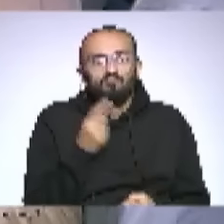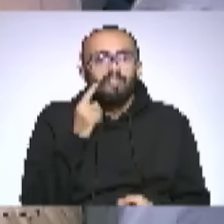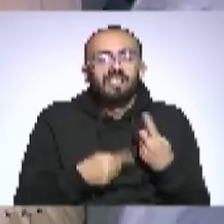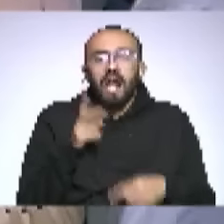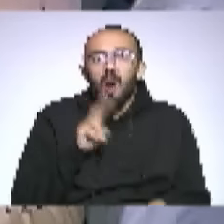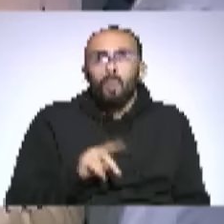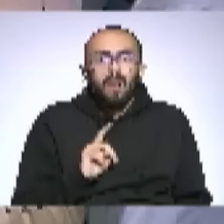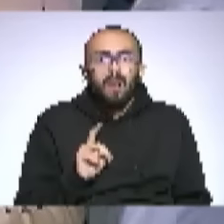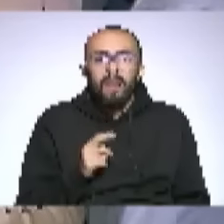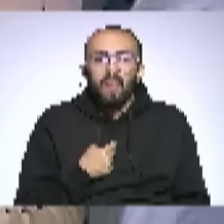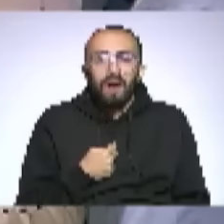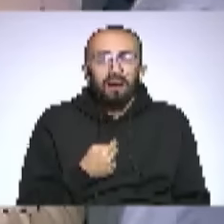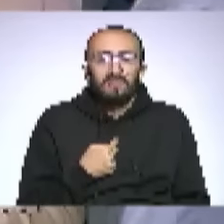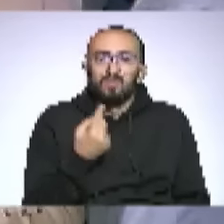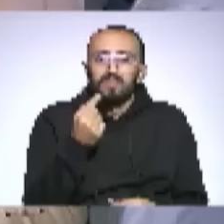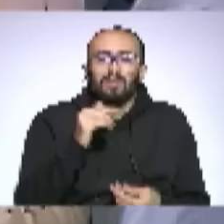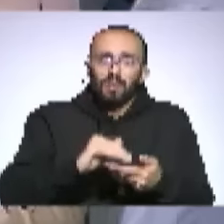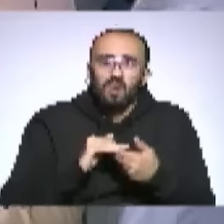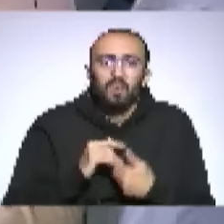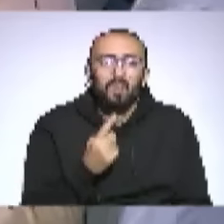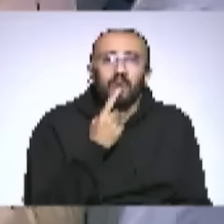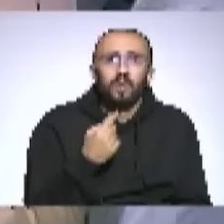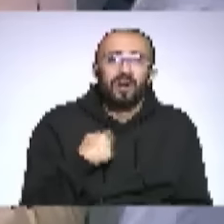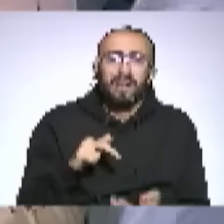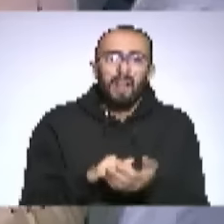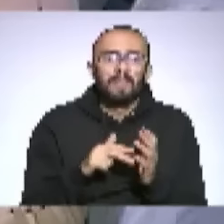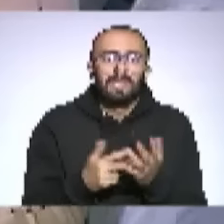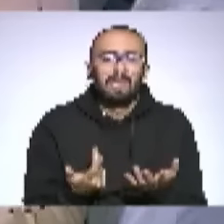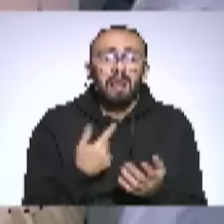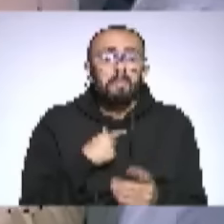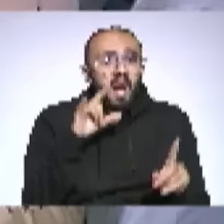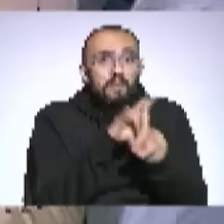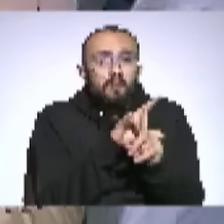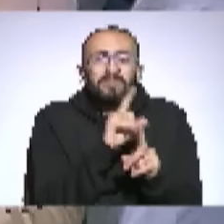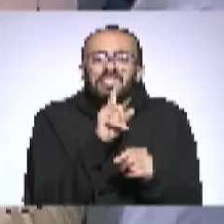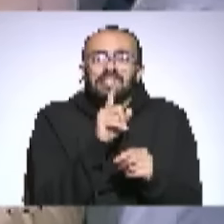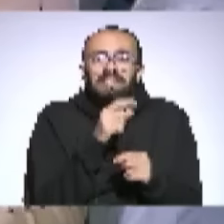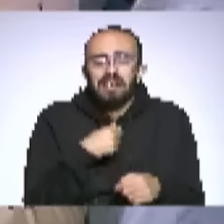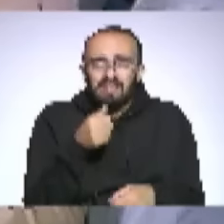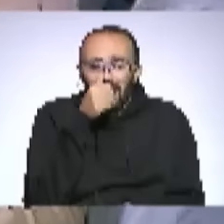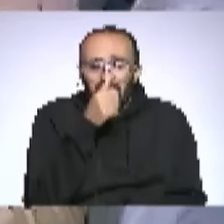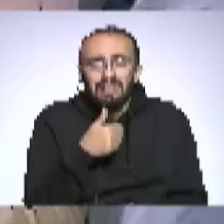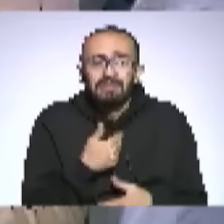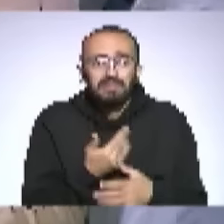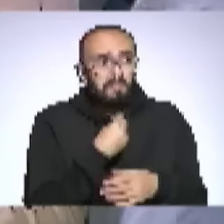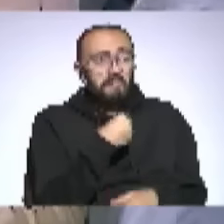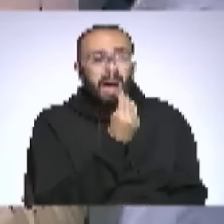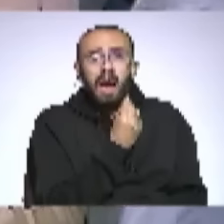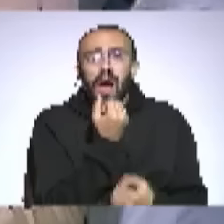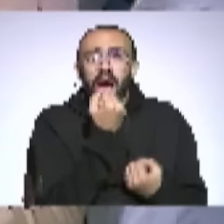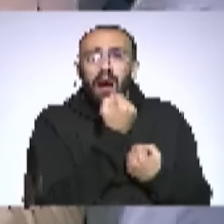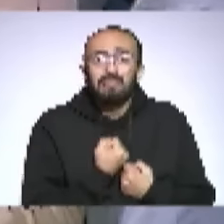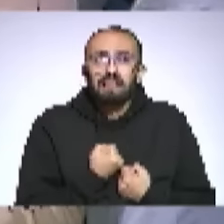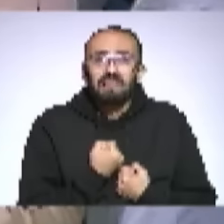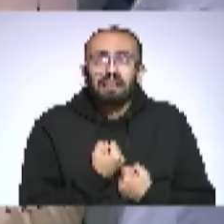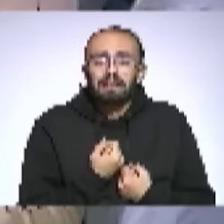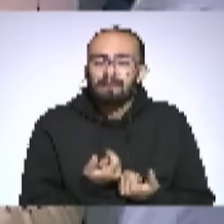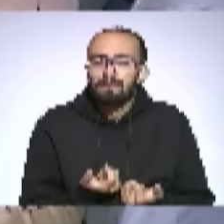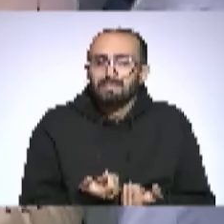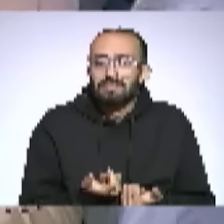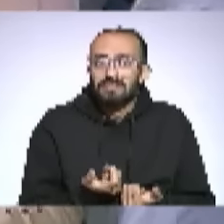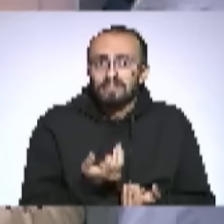الاول ارجوكم انصحوني اعمل ايه خصوصا اني بحبه عشان كده انا حزينه انه باع وخان هي العلاقه بينهم